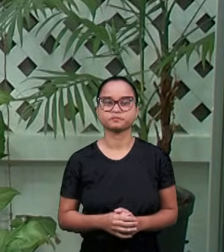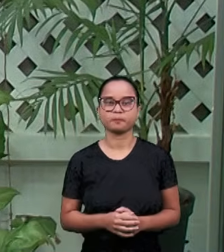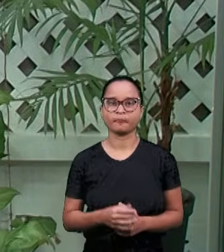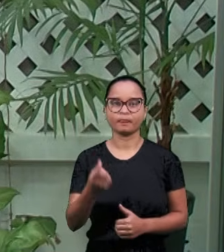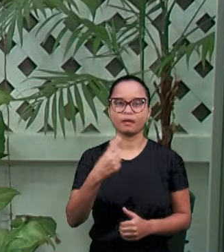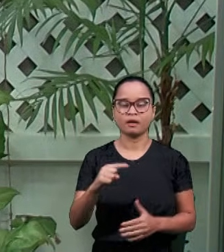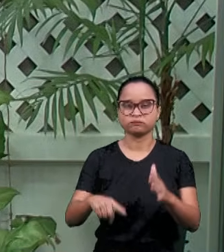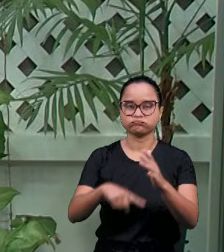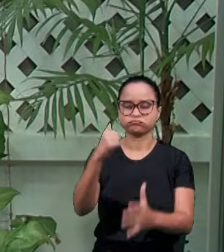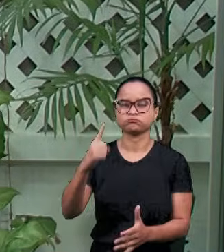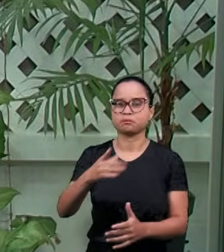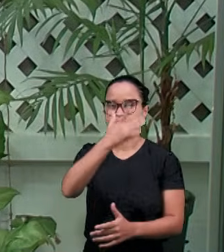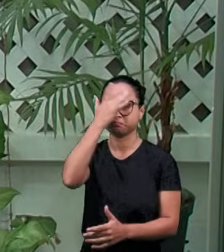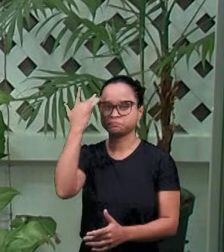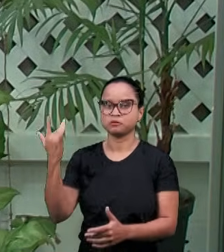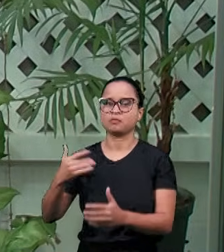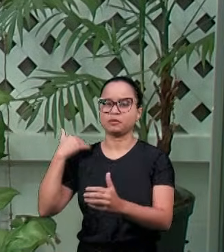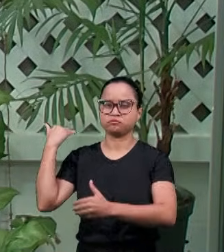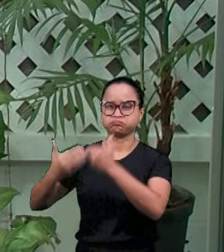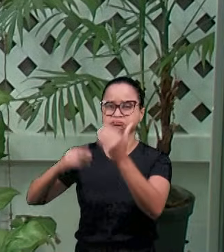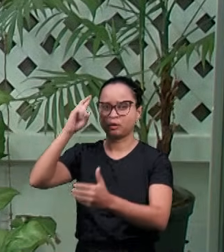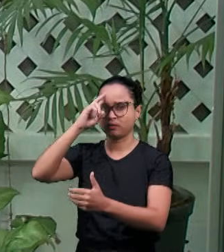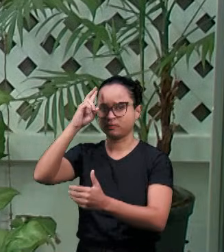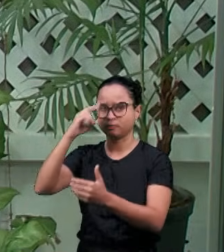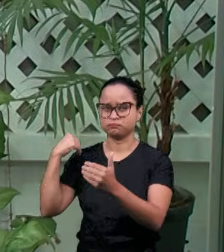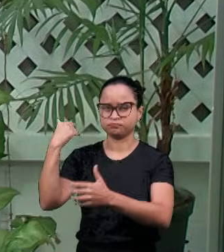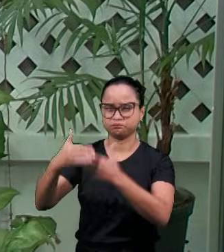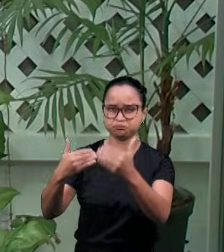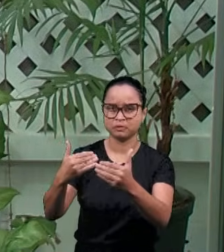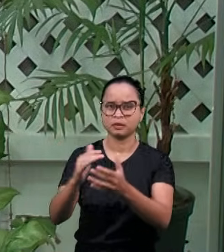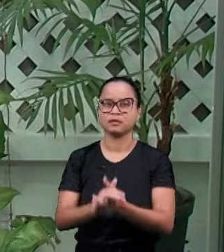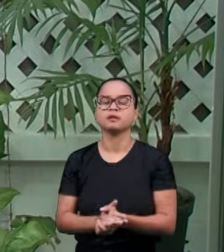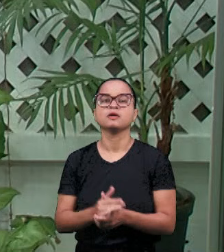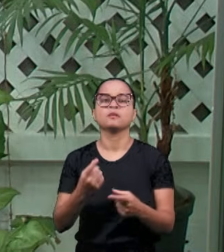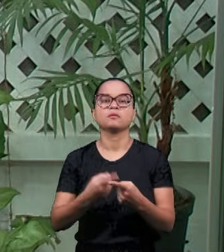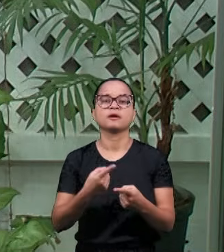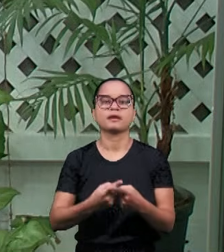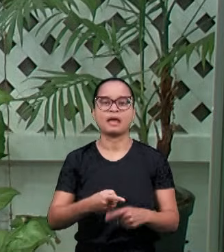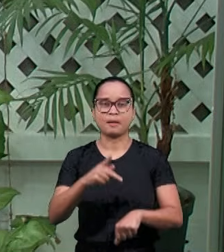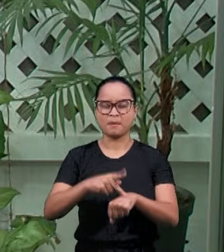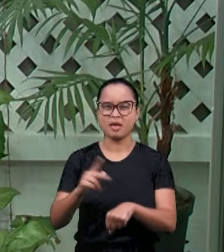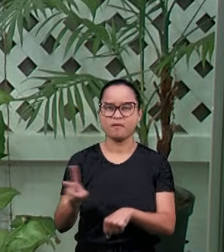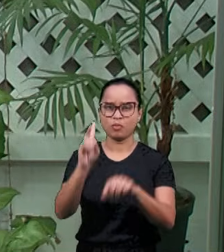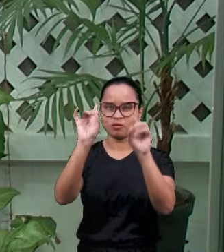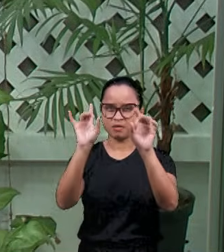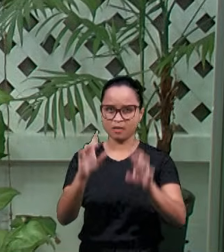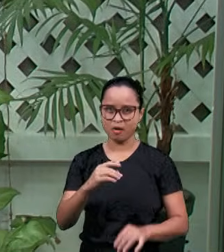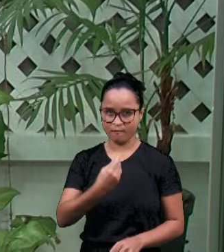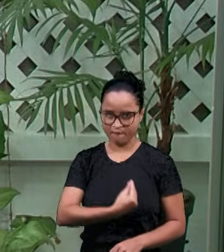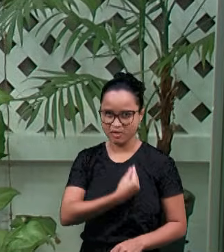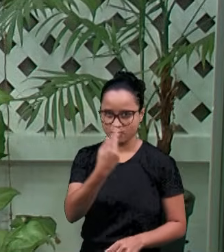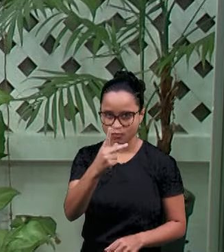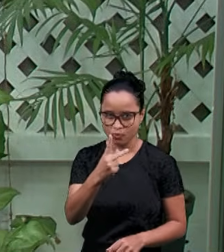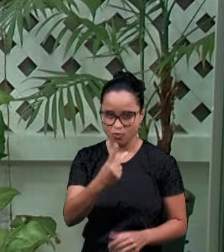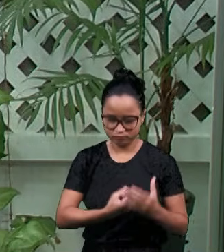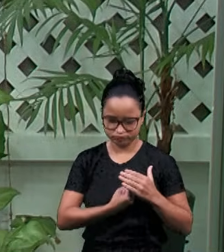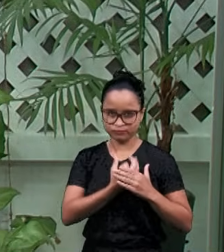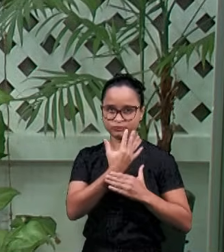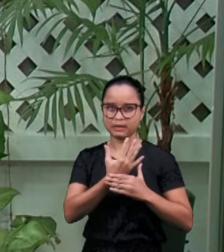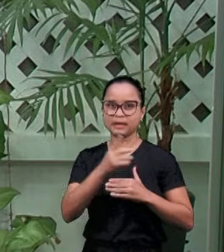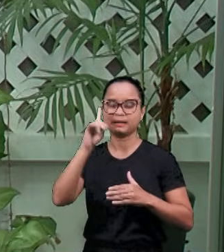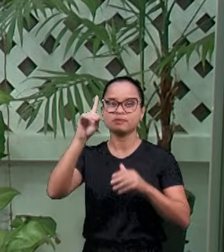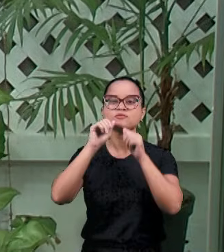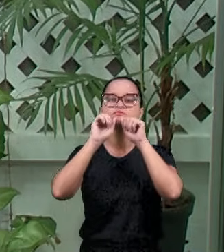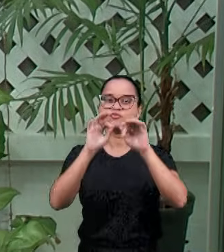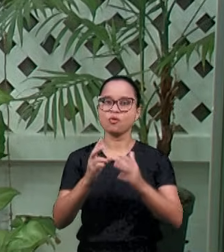votre histoire, c'est vous-même. Donc, si la perle de grand prix est générée dans votre vie, Continuez, que Dieu vous bénisse.